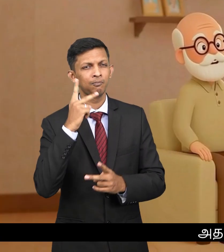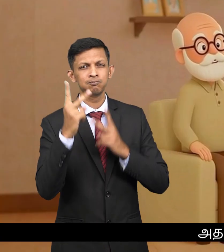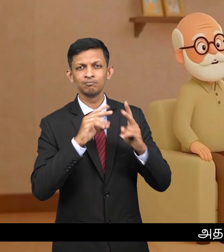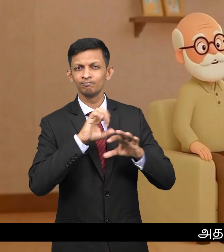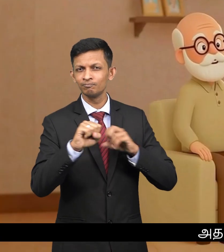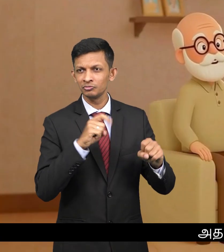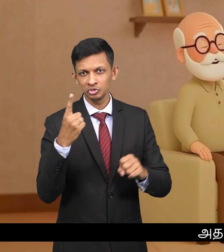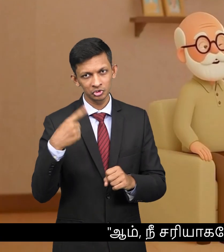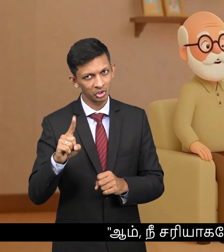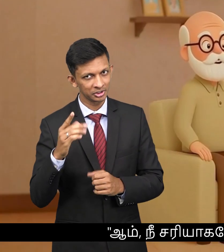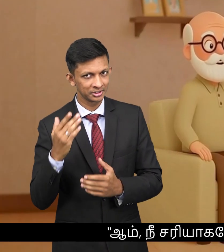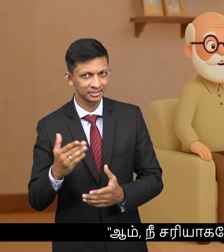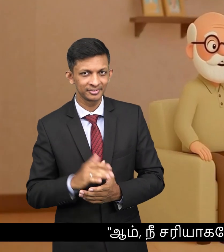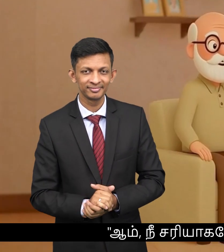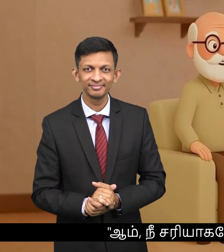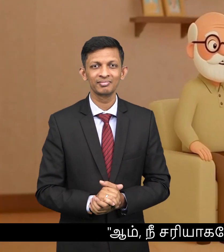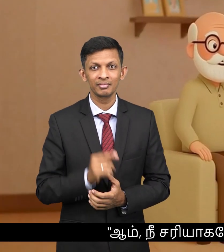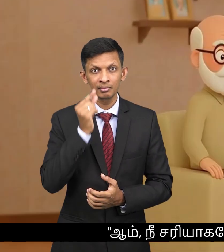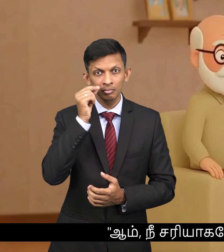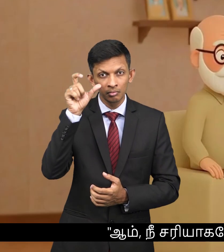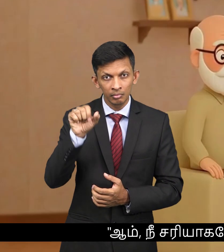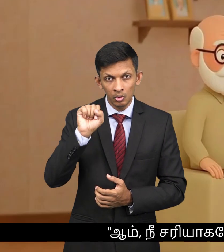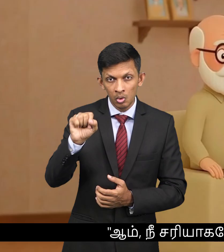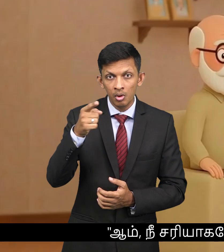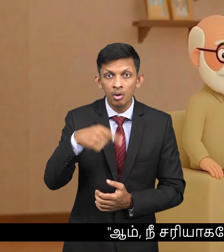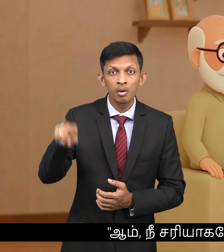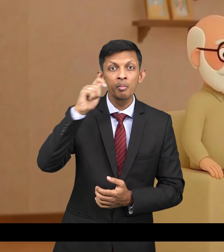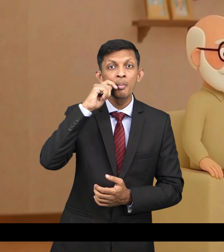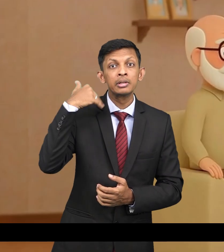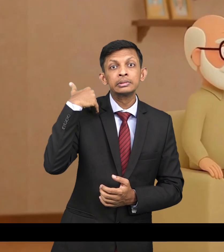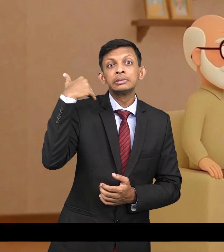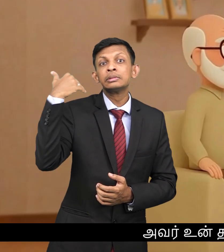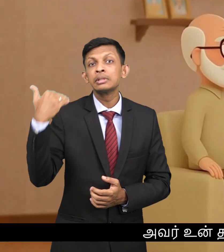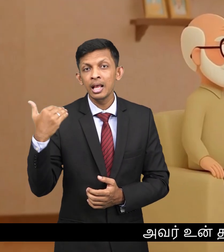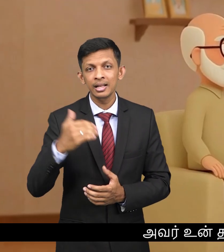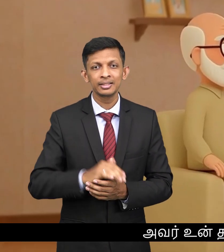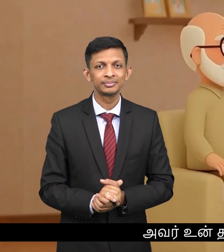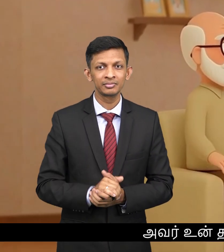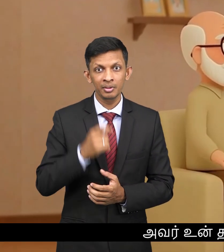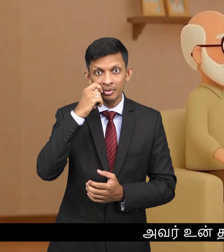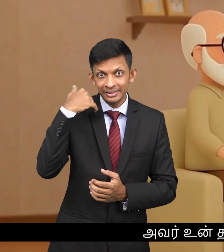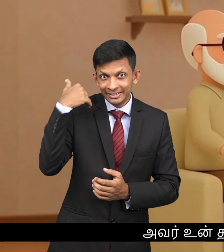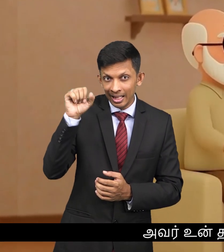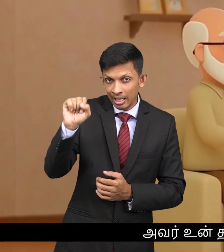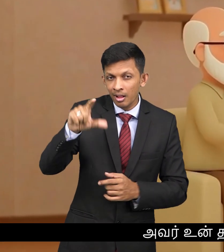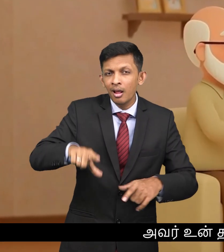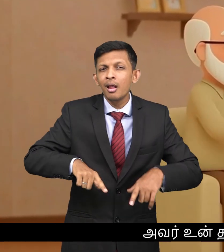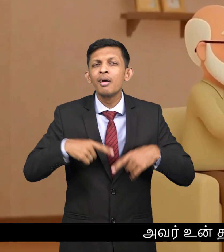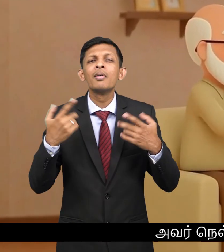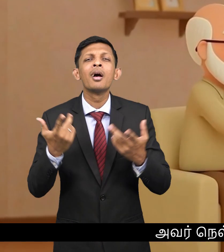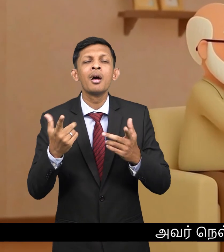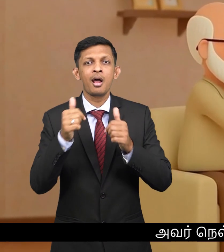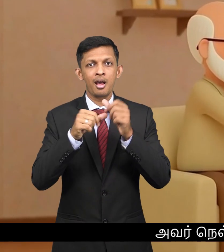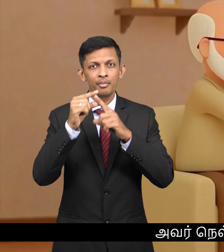கேட்டாள். அதற்கு தாத்தா, ஆம், நீ சரியாகவே அடையாளம் கண்டாய் என்றார். அவர் உன் தந்தையின்